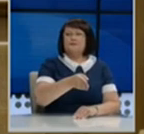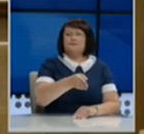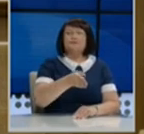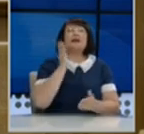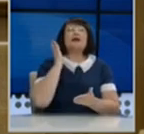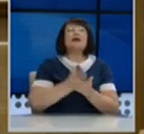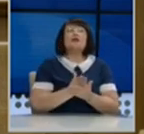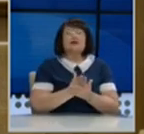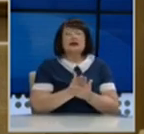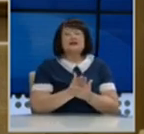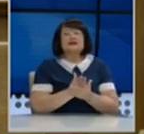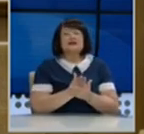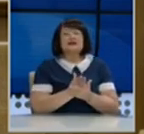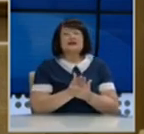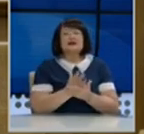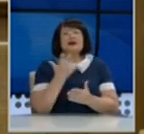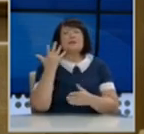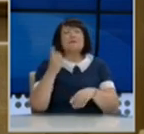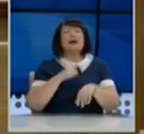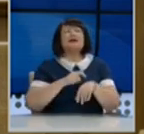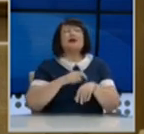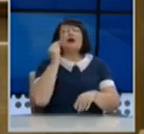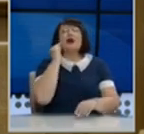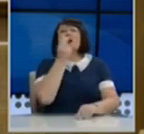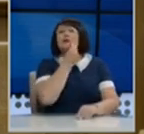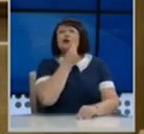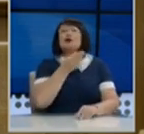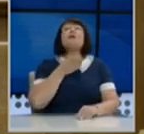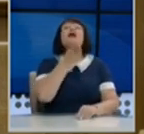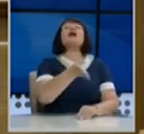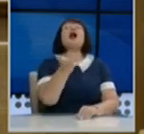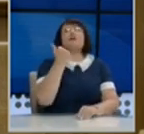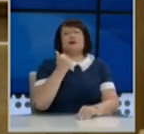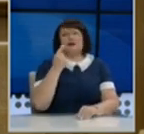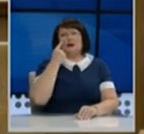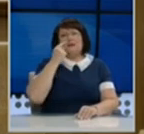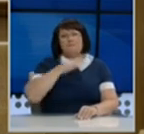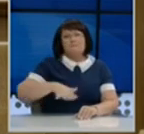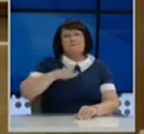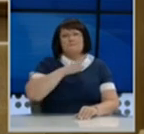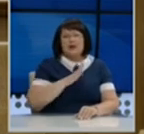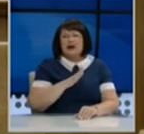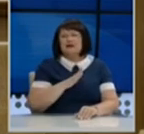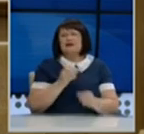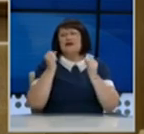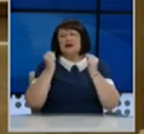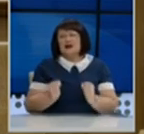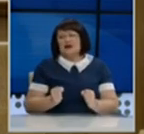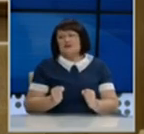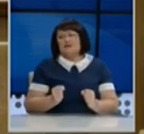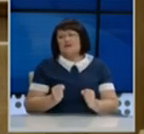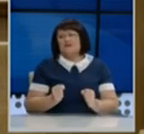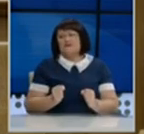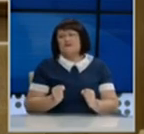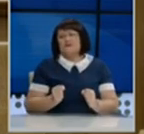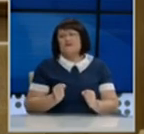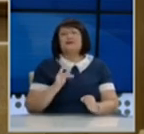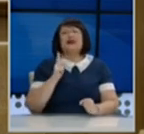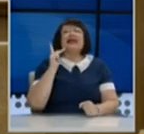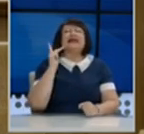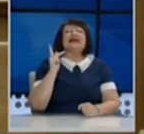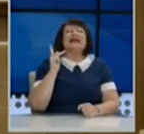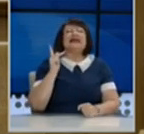Επέλεξε στις 5 η ώρα το απόγευμα να μην πάει στο μάτι, αλλά να παραμείνει στην Κινέτα, όπου